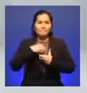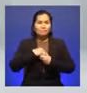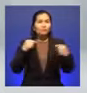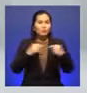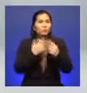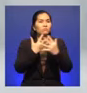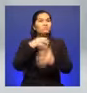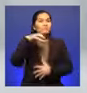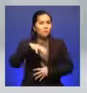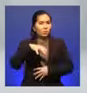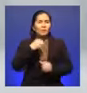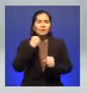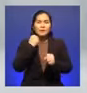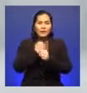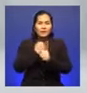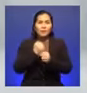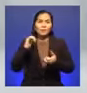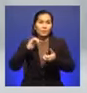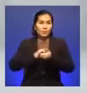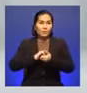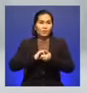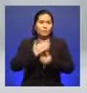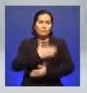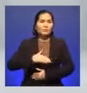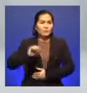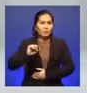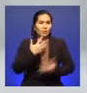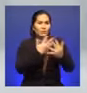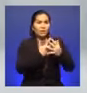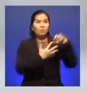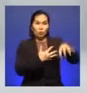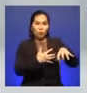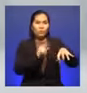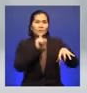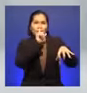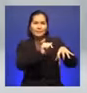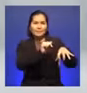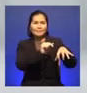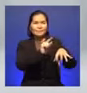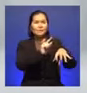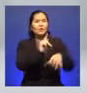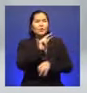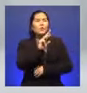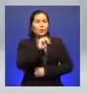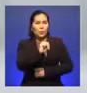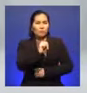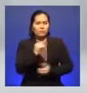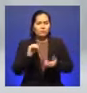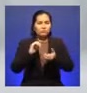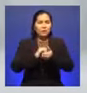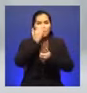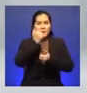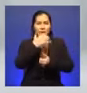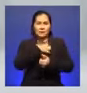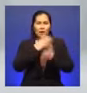ำนั้นก็จะเป็นความร่วมมือระหว่างสสส.กับกรมราชทัณฑ์นะคะที่จะเอื้ออำนวยให้ผู้ต้องขังเนี่ยมีสุขภ